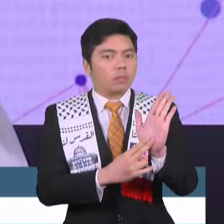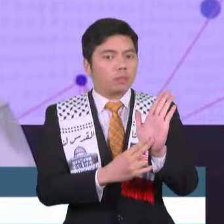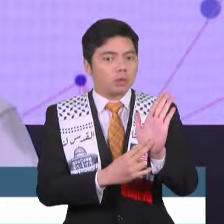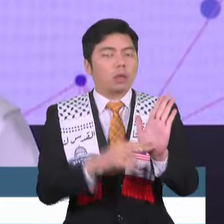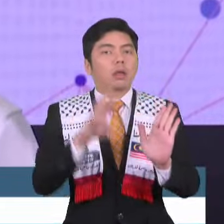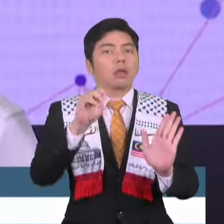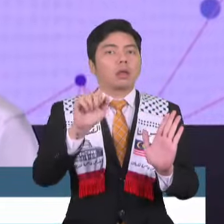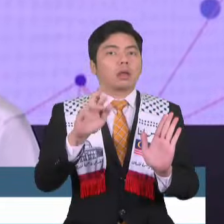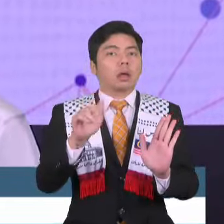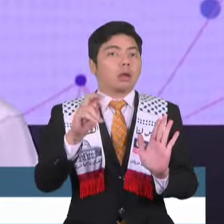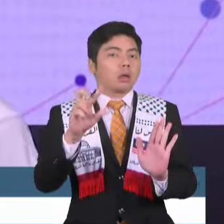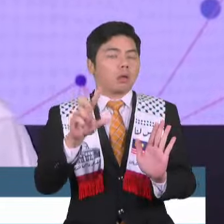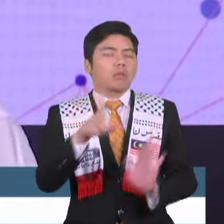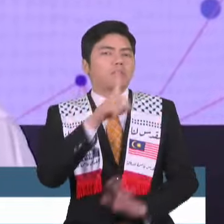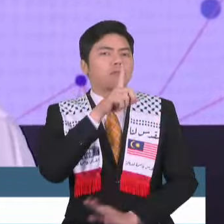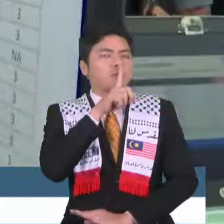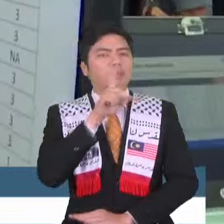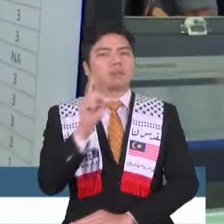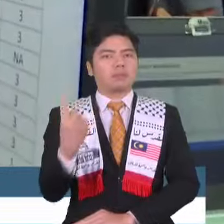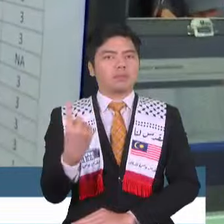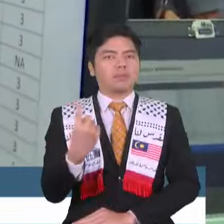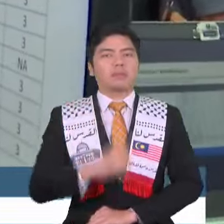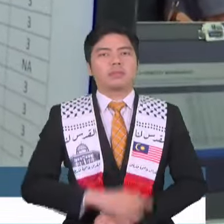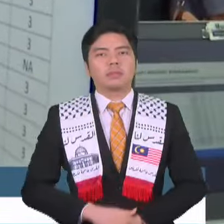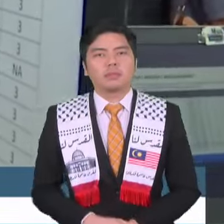Parlimen Parang diam seribu bahasa.